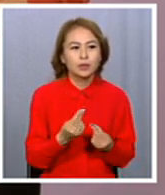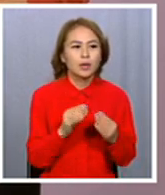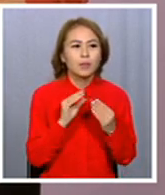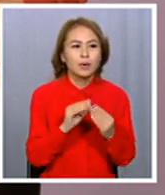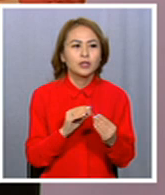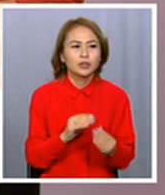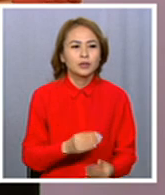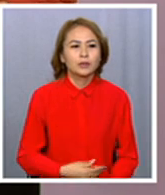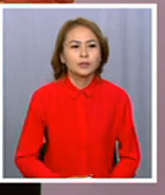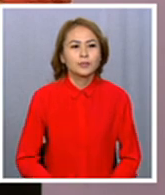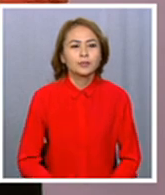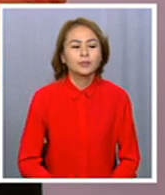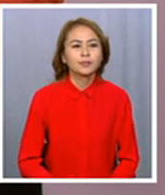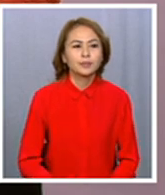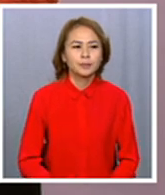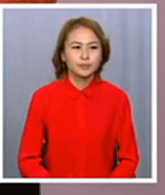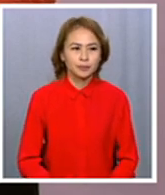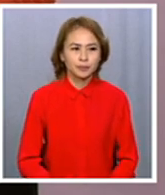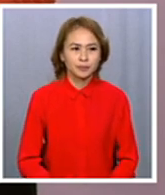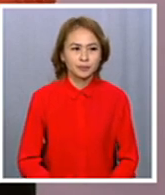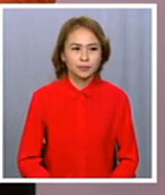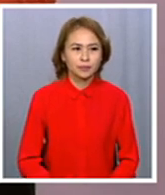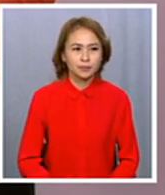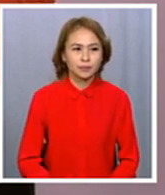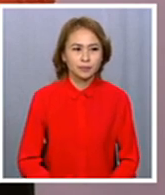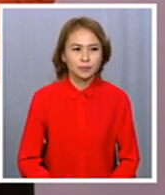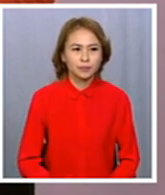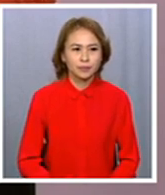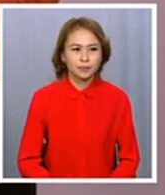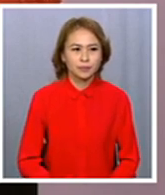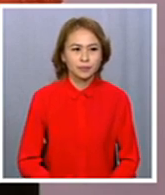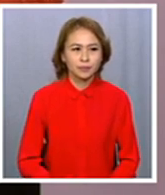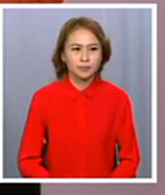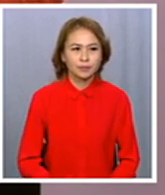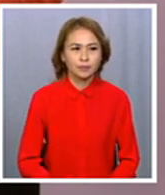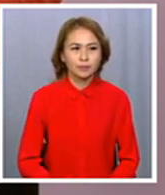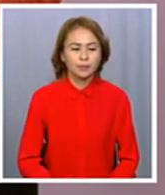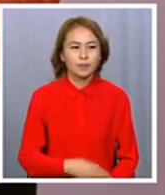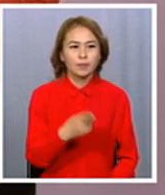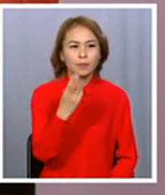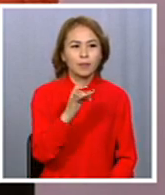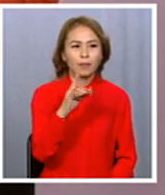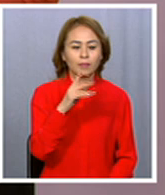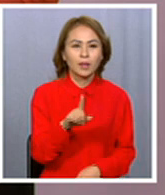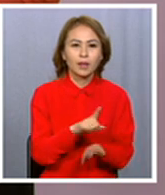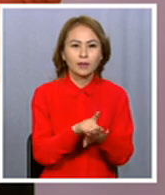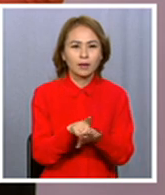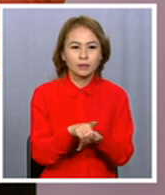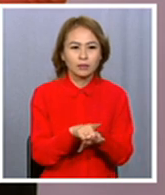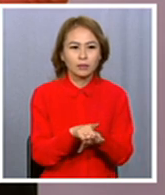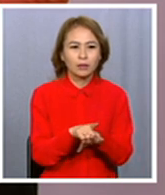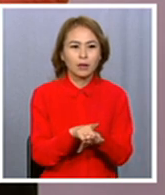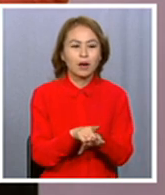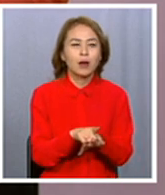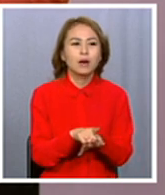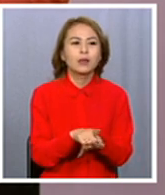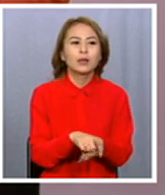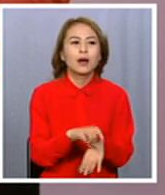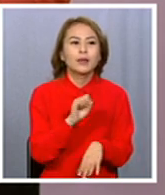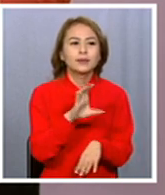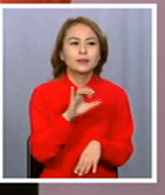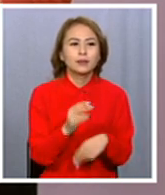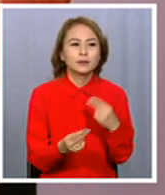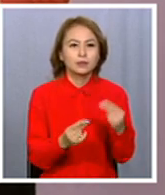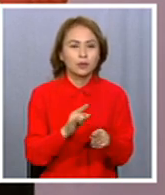машина. Олай болса, кестені толтырайық. Дарынның ойыншығы танк, Асанның ойыншығы